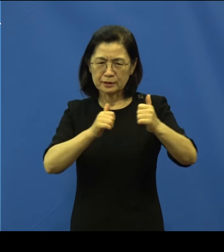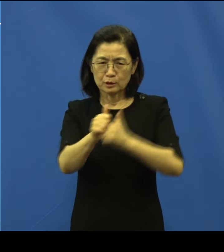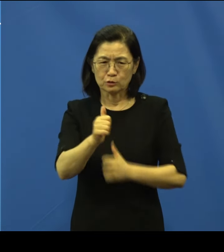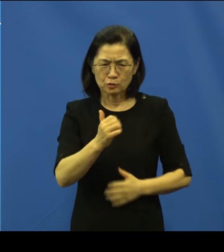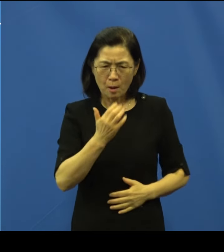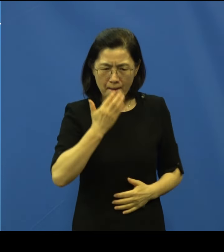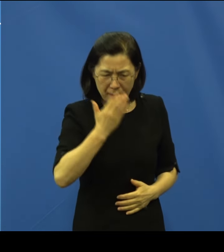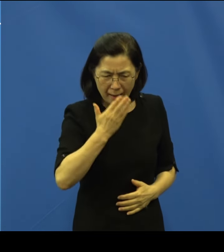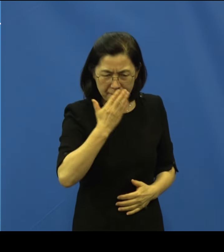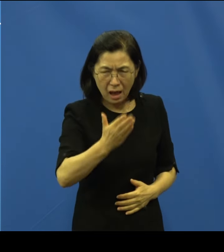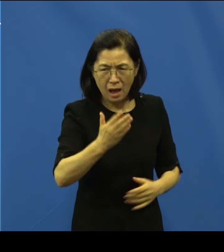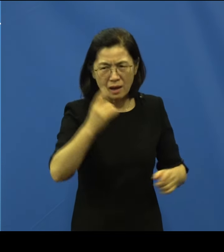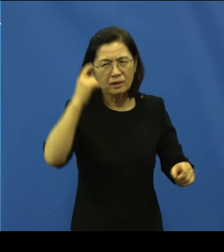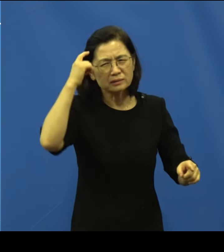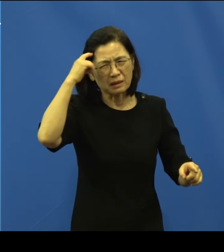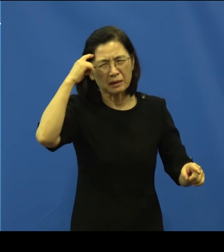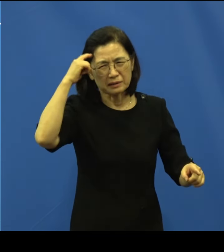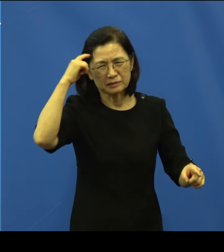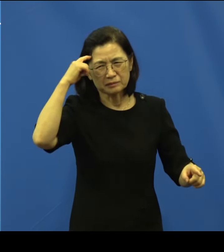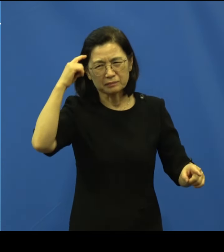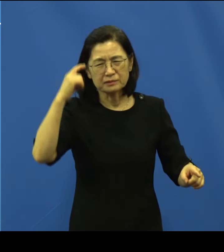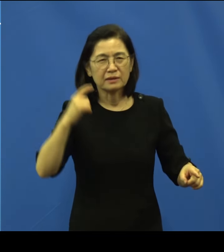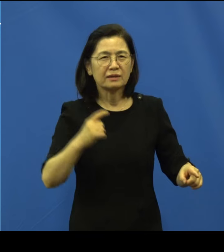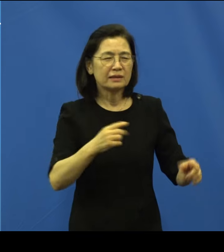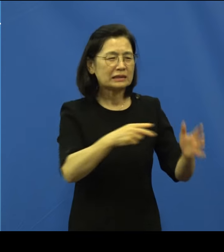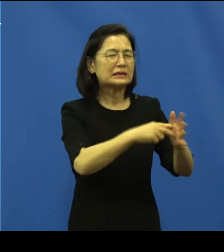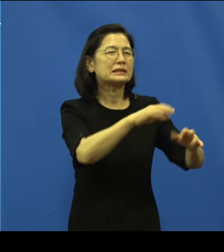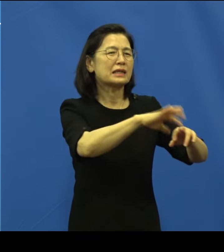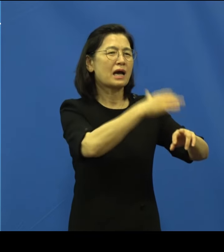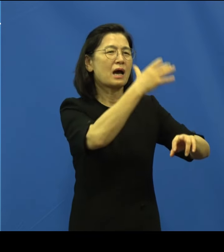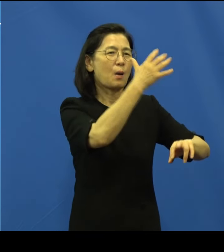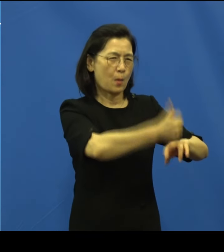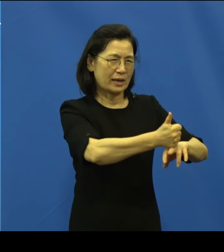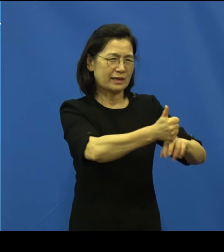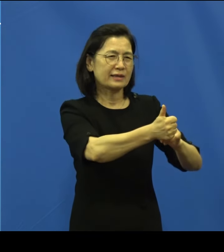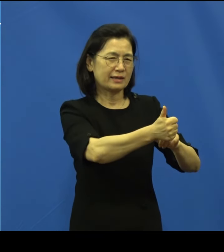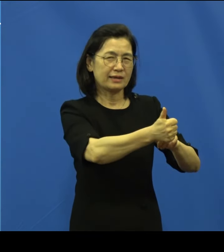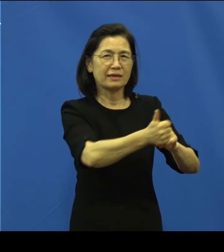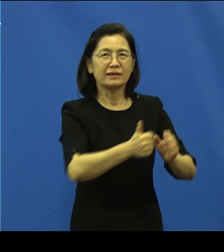그래서 엘리사라는 선지자를 그대로 두면 아람 군대는